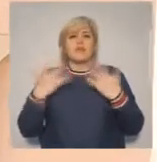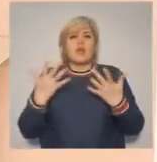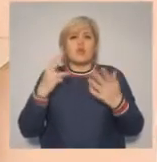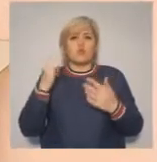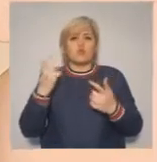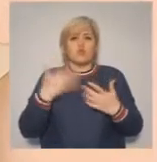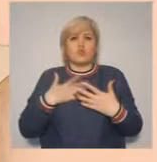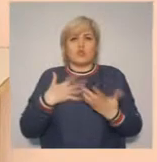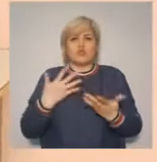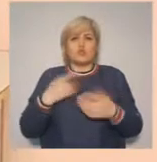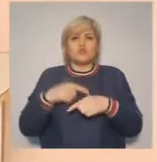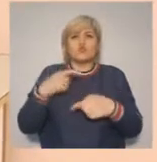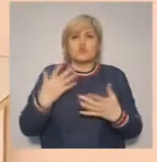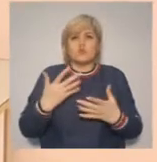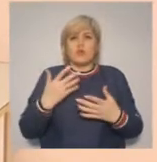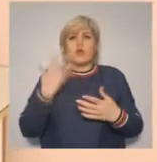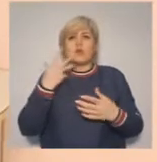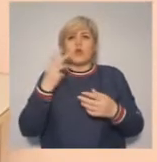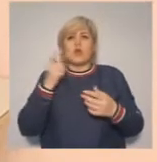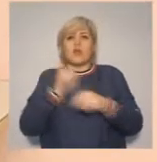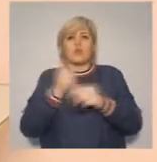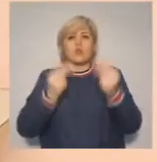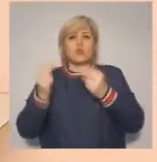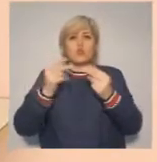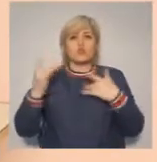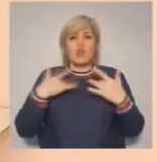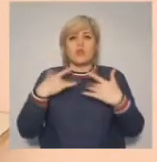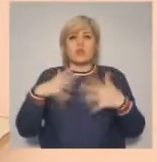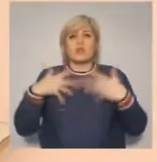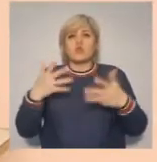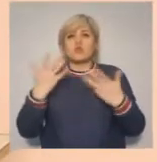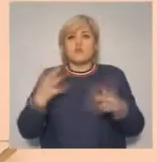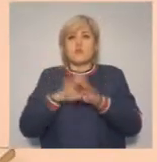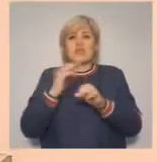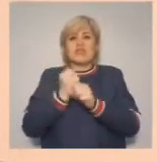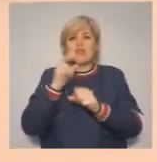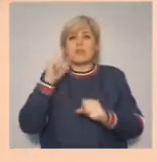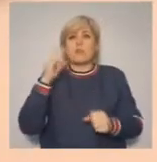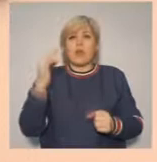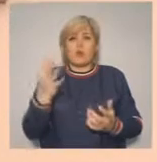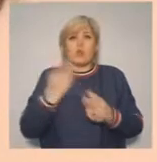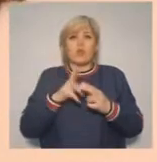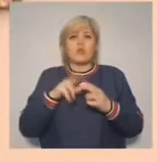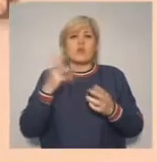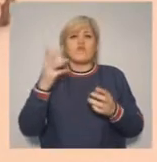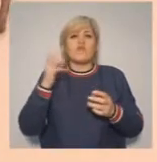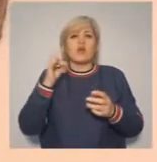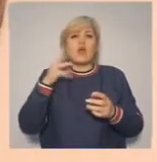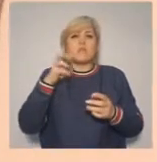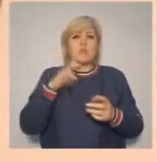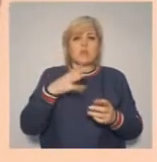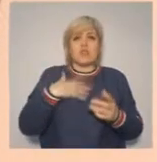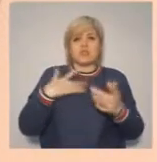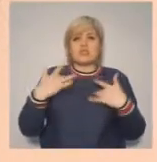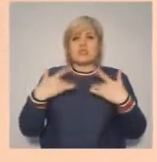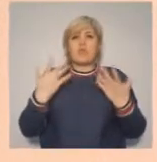сделать такие панно. Это фрагменты наших спектаклей. Вот в данном случае это спектакль «Соломенный бычок». Спектакль у нас идет